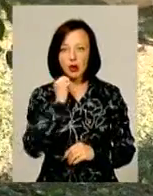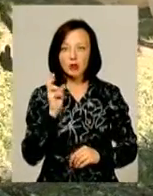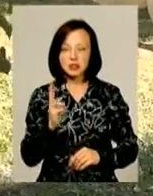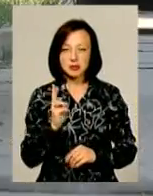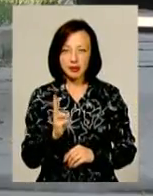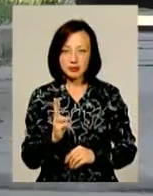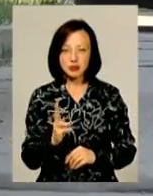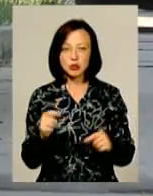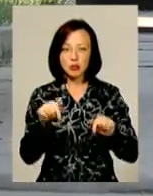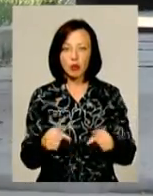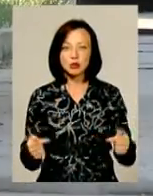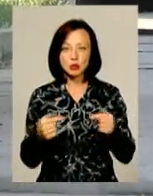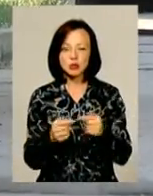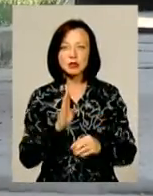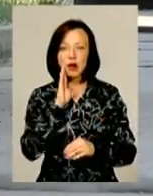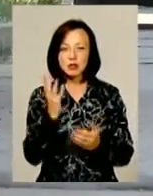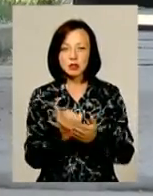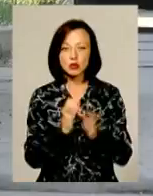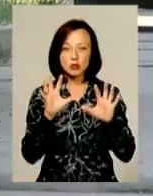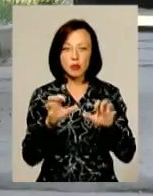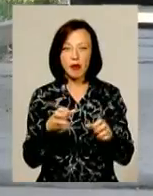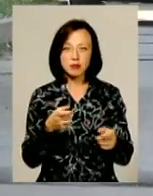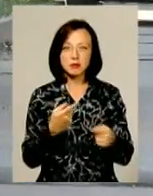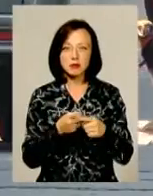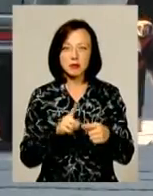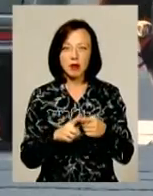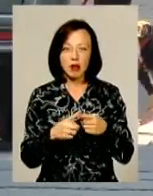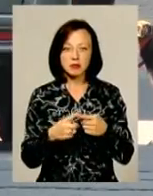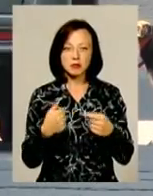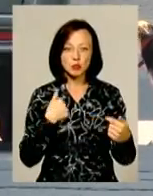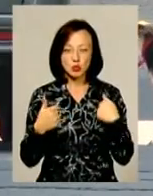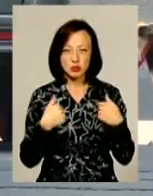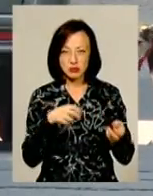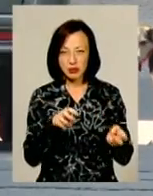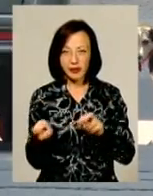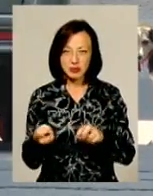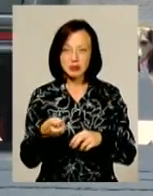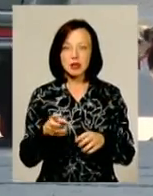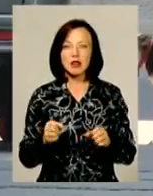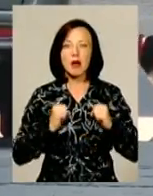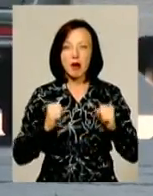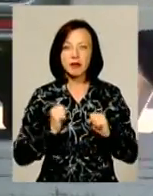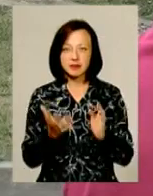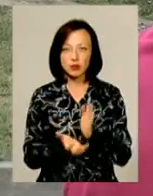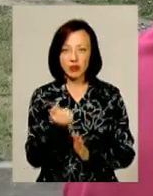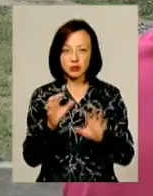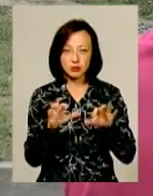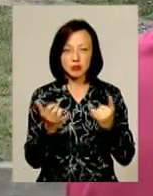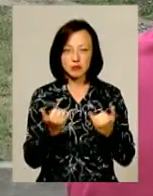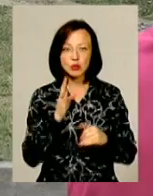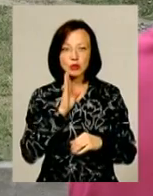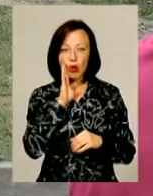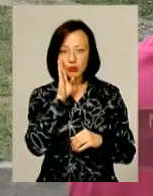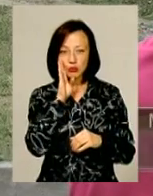Старокостянтинівське шосе. Саме тут зранку знайшли собак, що бились у конвульсіях. Очевидці події кажуть, намагались врятувати бідолах. Сьогодні